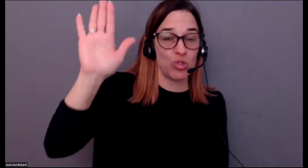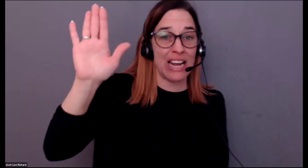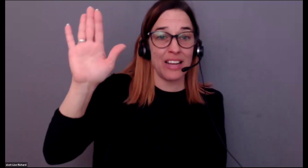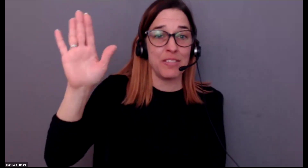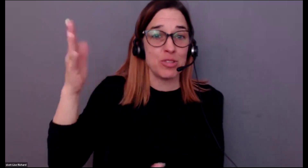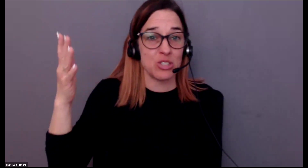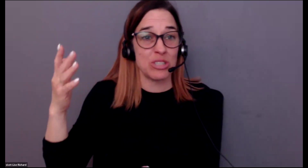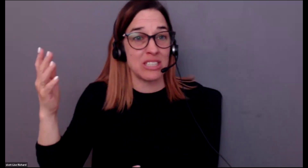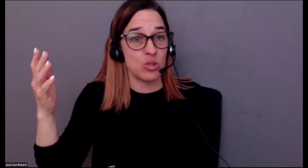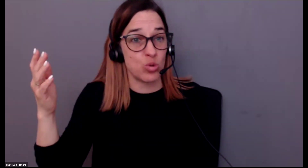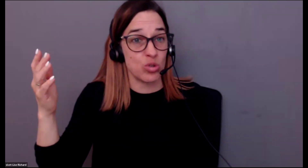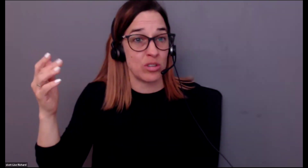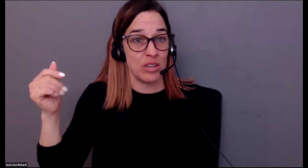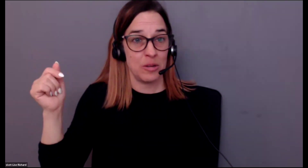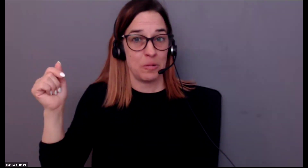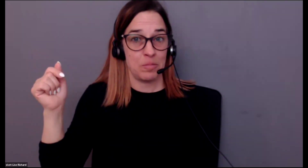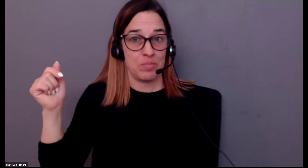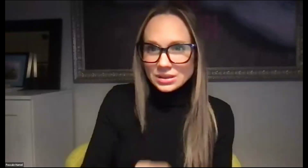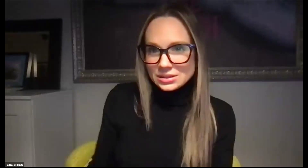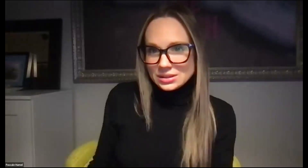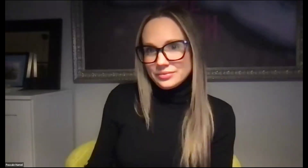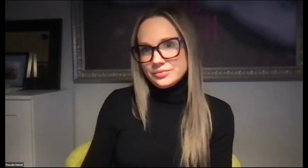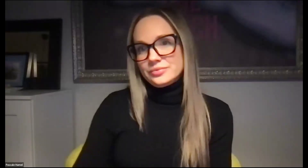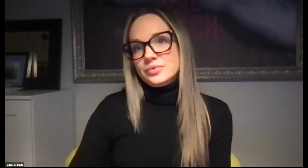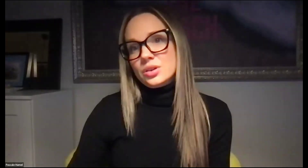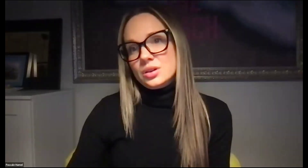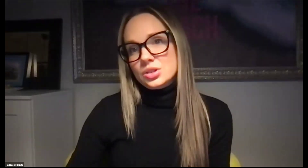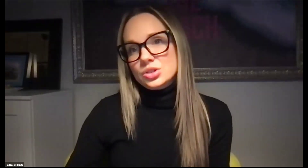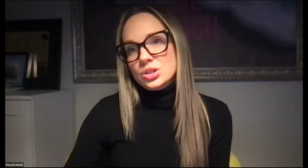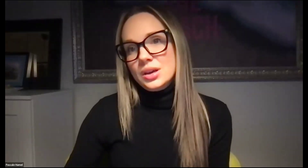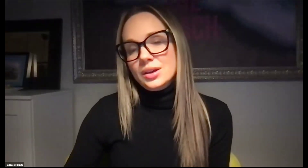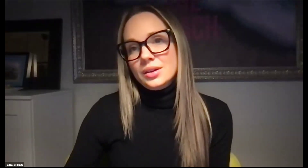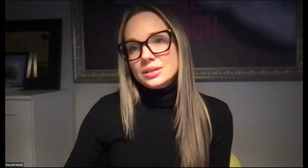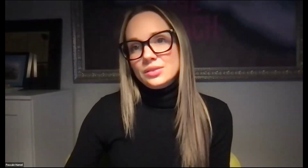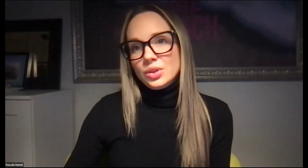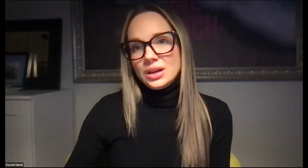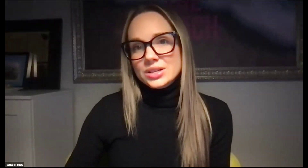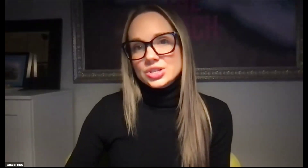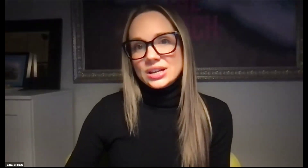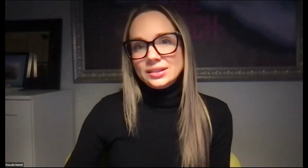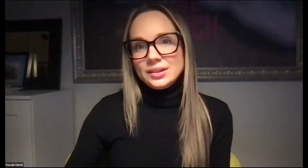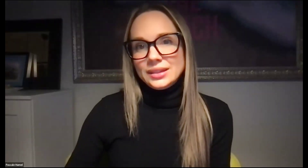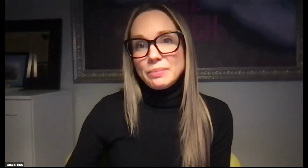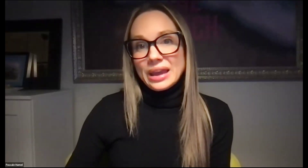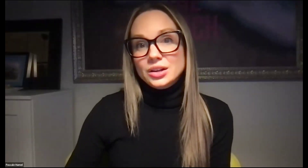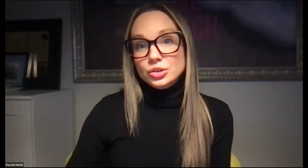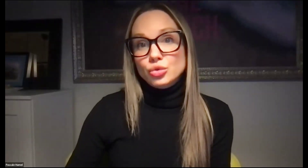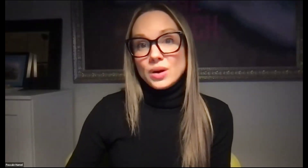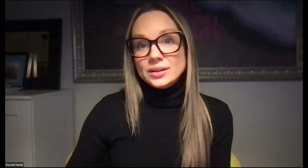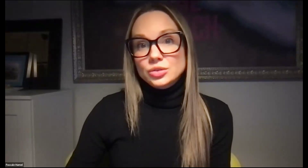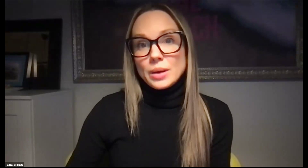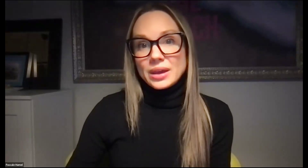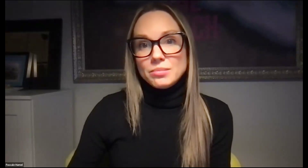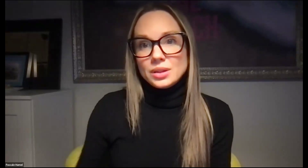main puis faut que tu la lèves. Là, c'est ça qu'ils disent tout. oui, mais ça va rien changer. C'est qu'il Je sais faudrait que pas. les gens